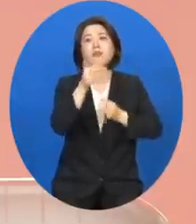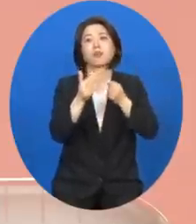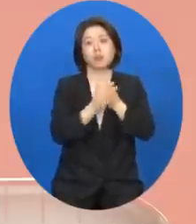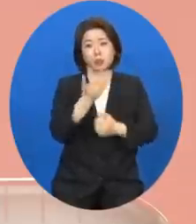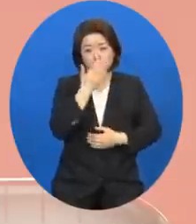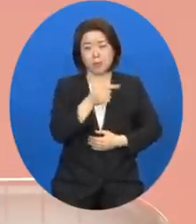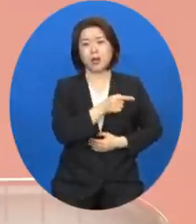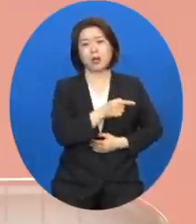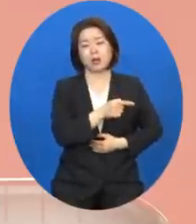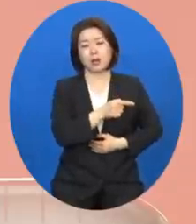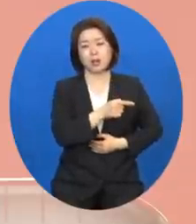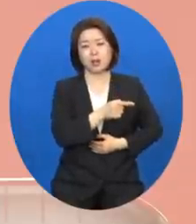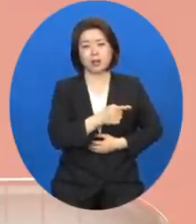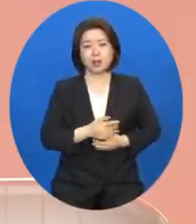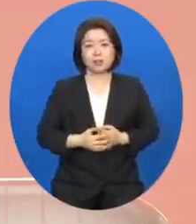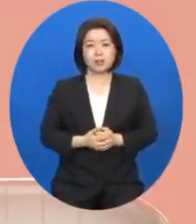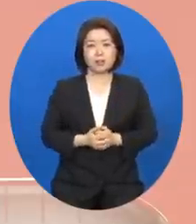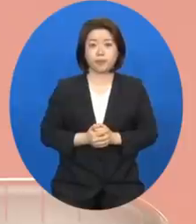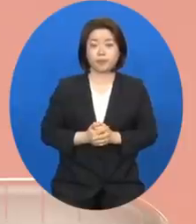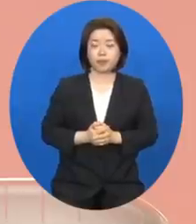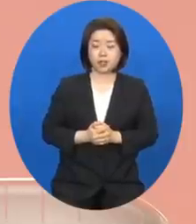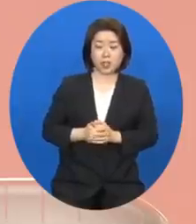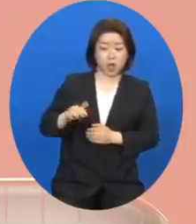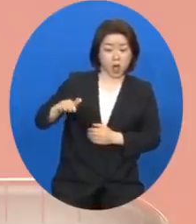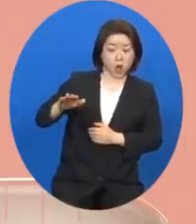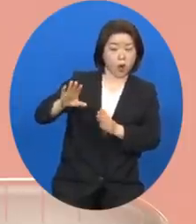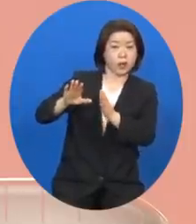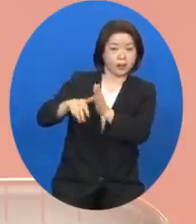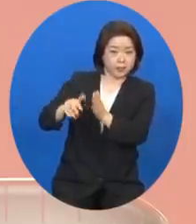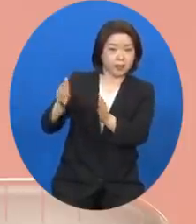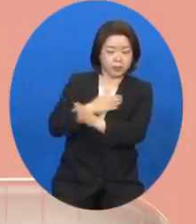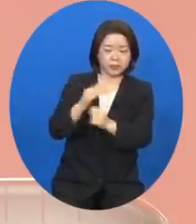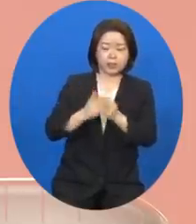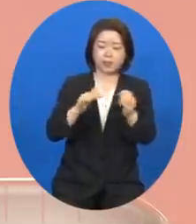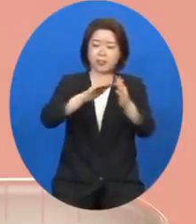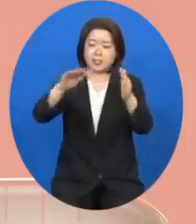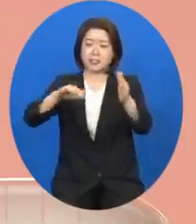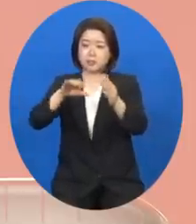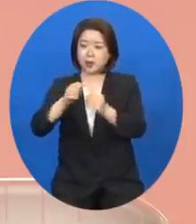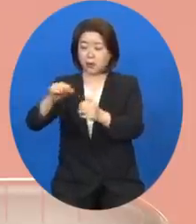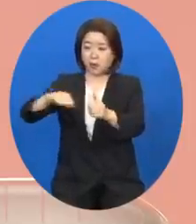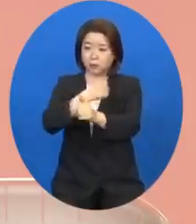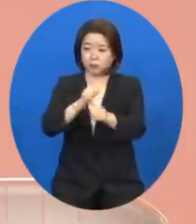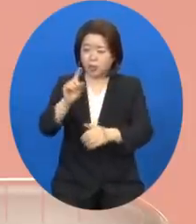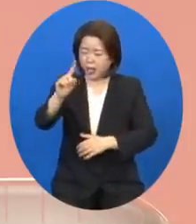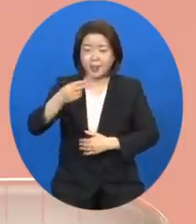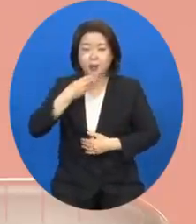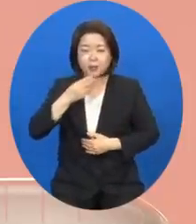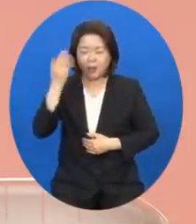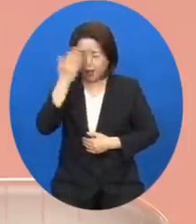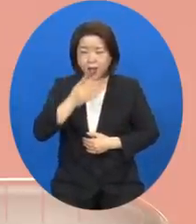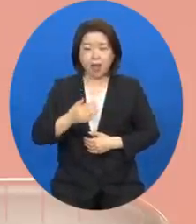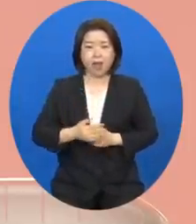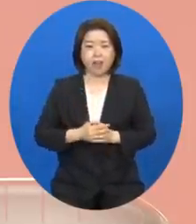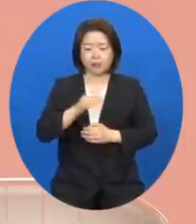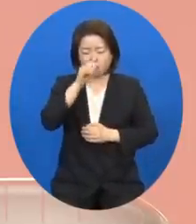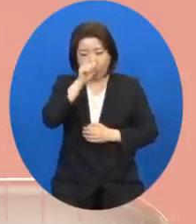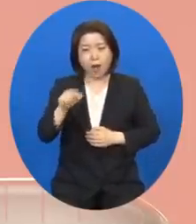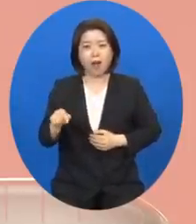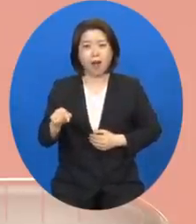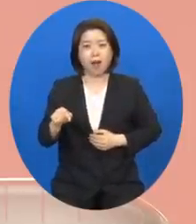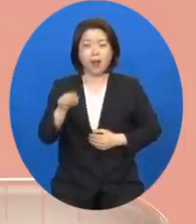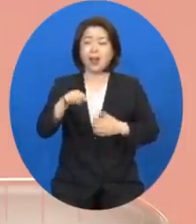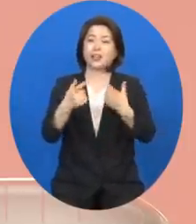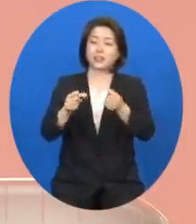때문이에요. 아예 어릴 때부터 집안에 폭력이라고는 있을 수가 없었어요. 그렇게